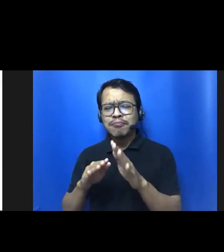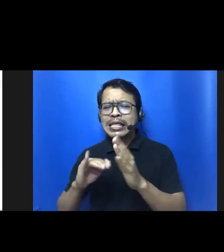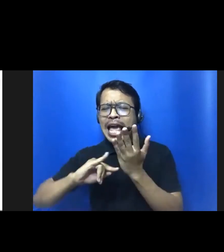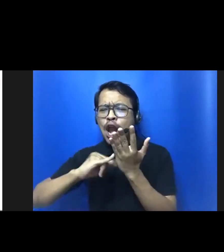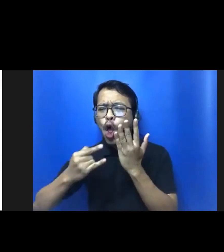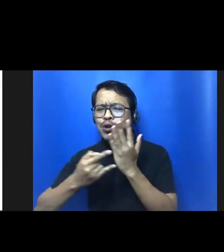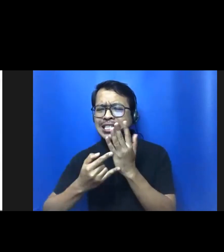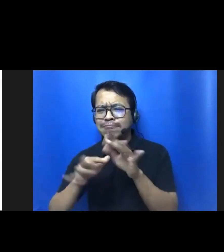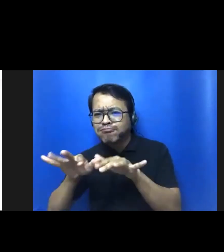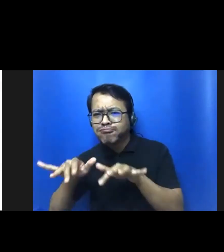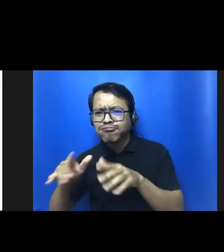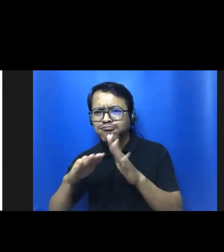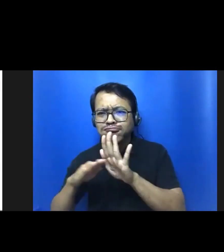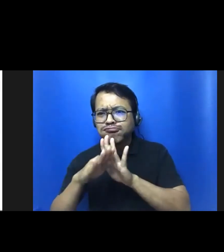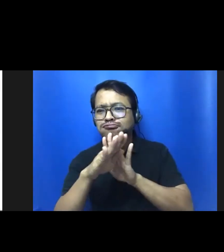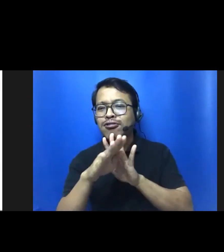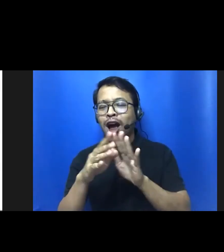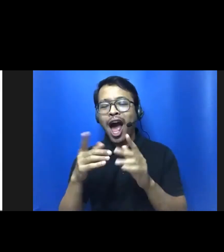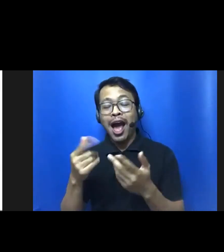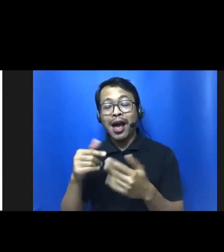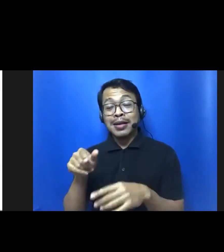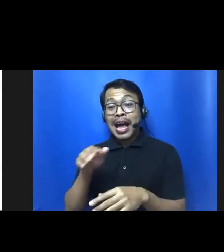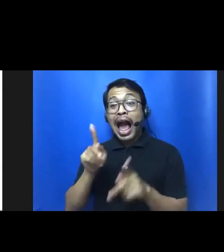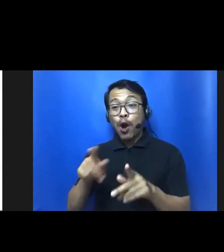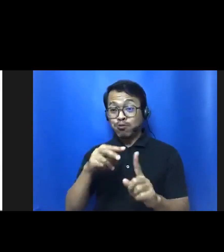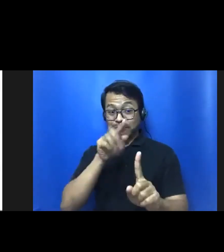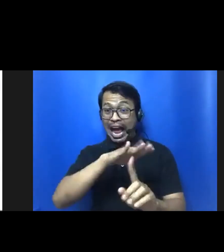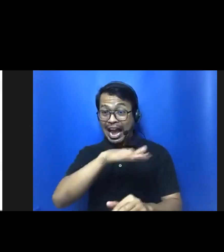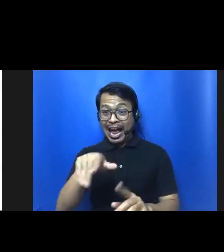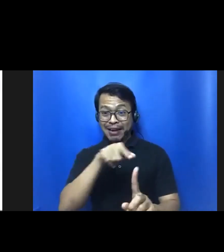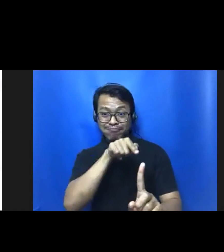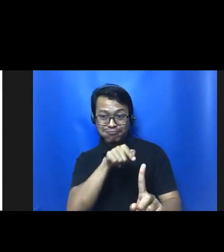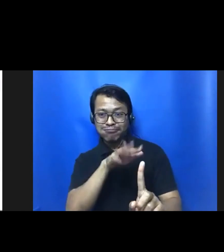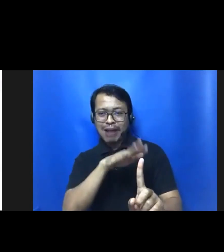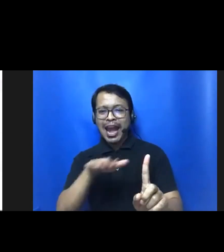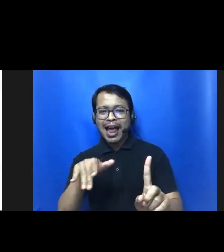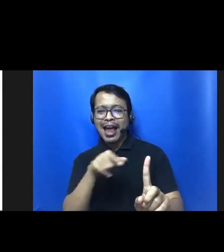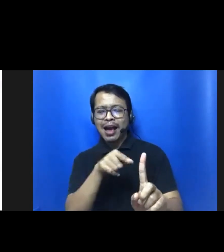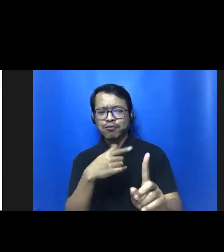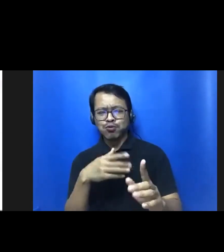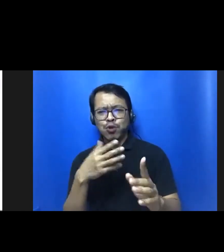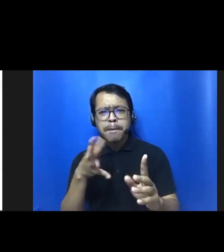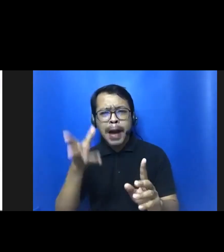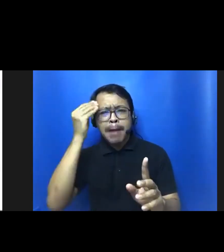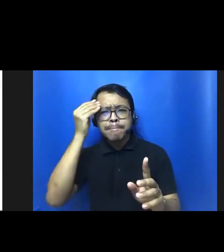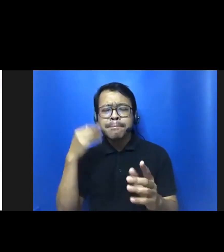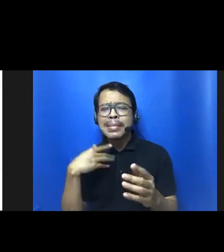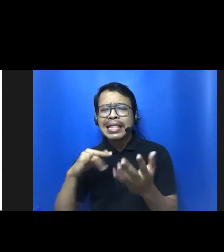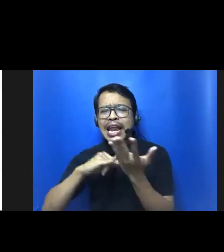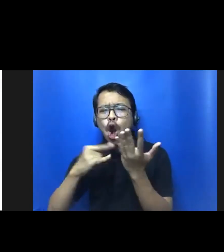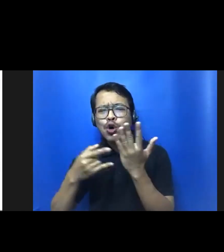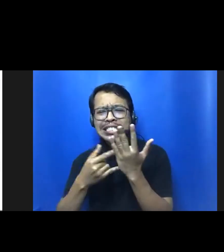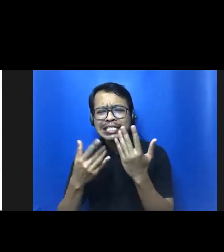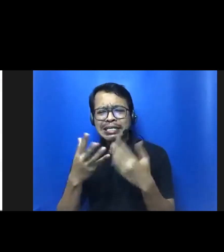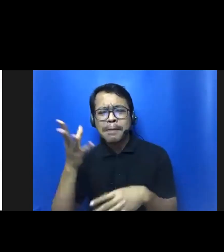literasi informasi, literasi teknologi, nah dia bisa mengejar itu, dia belajar meningkatkan skill-nya, lalu dia bisa